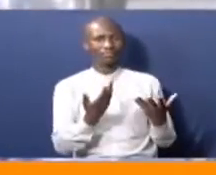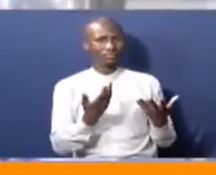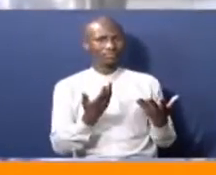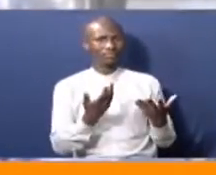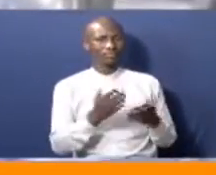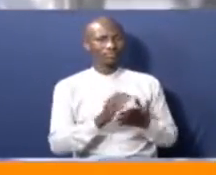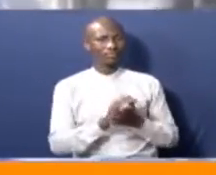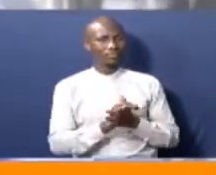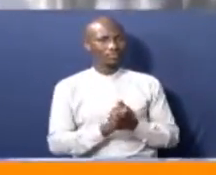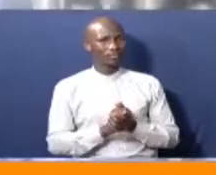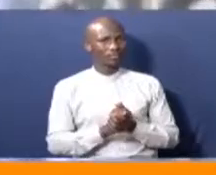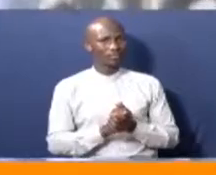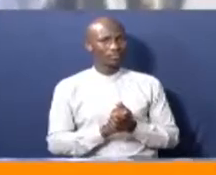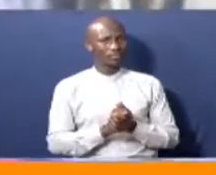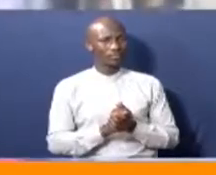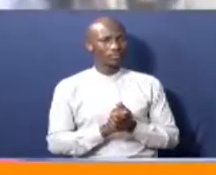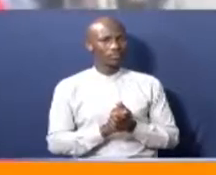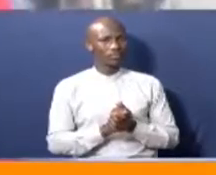umma.